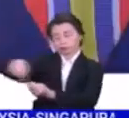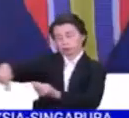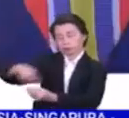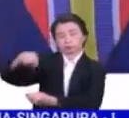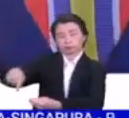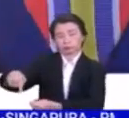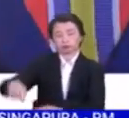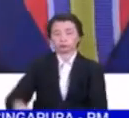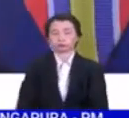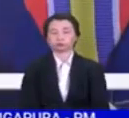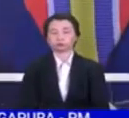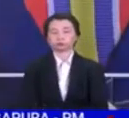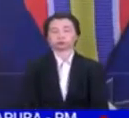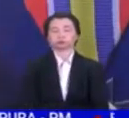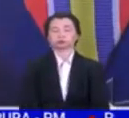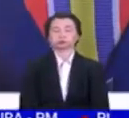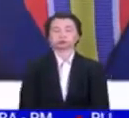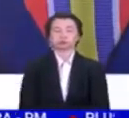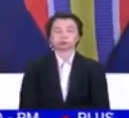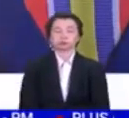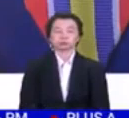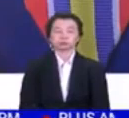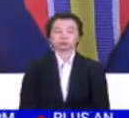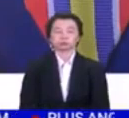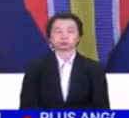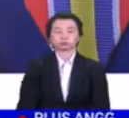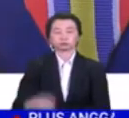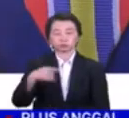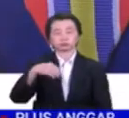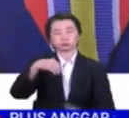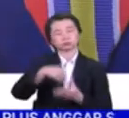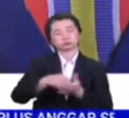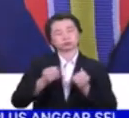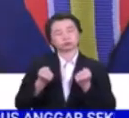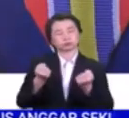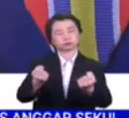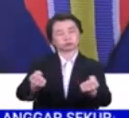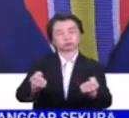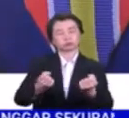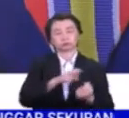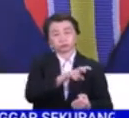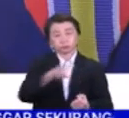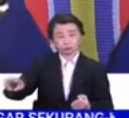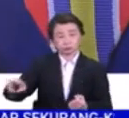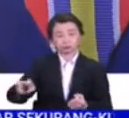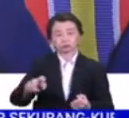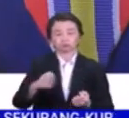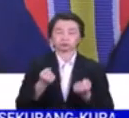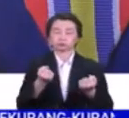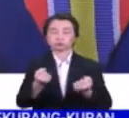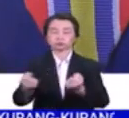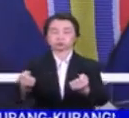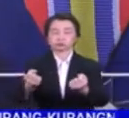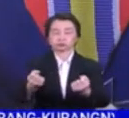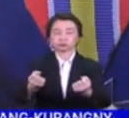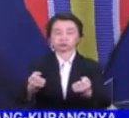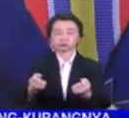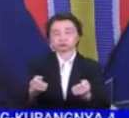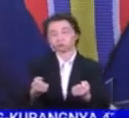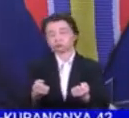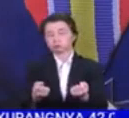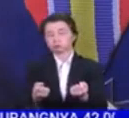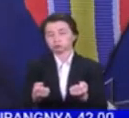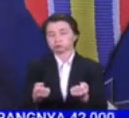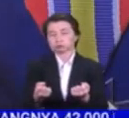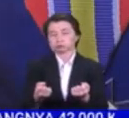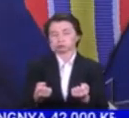Kita rasa insyaAllah dalam perjalanan proses kita pembukaan border antara